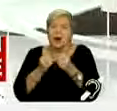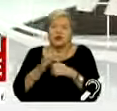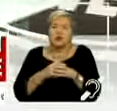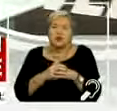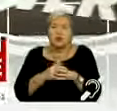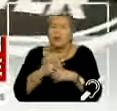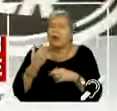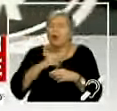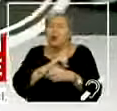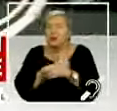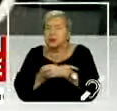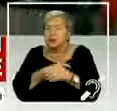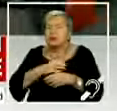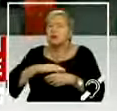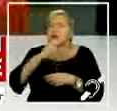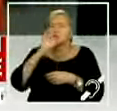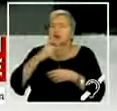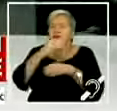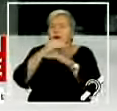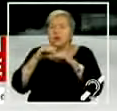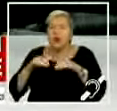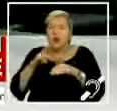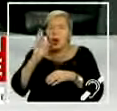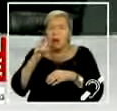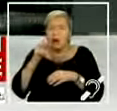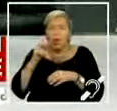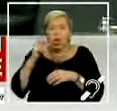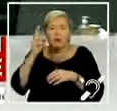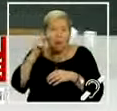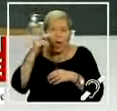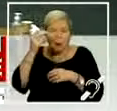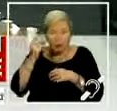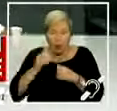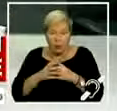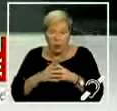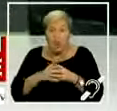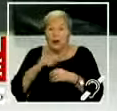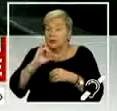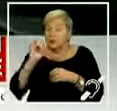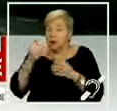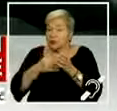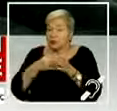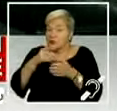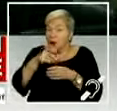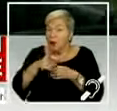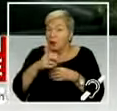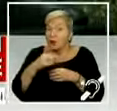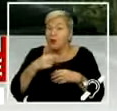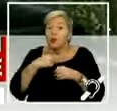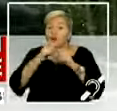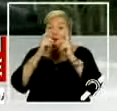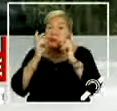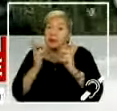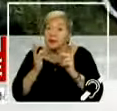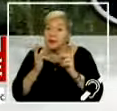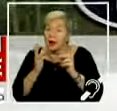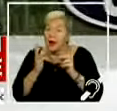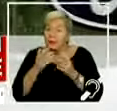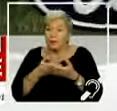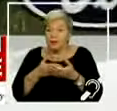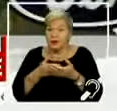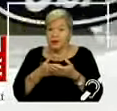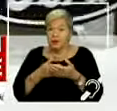de cai putere și milioane de euro. De asemenea, cei care vor veni aici vor avea și o surpriză, în sensul în